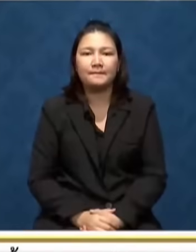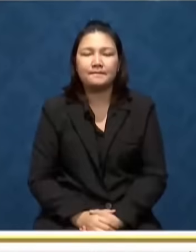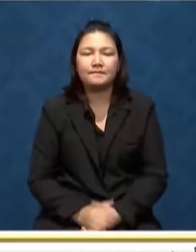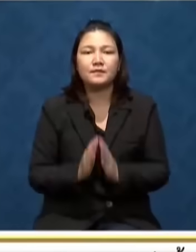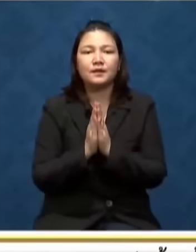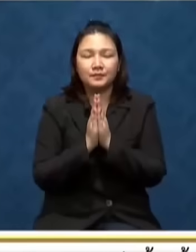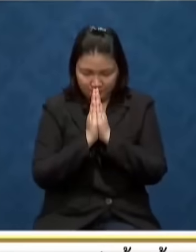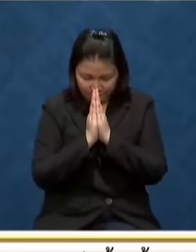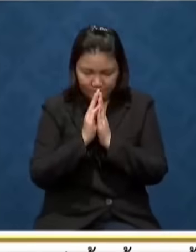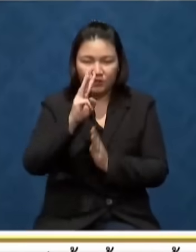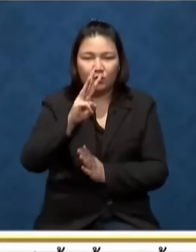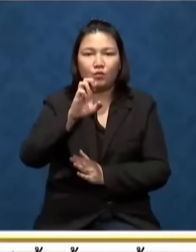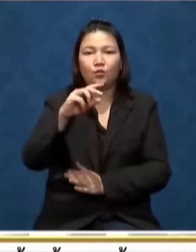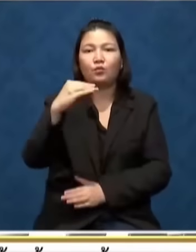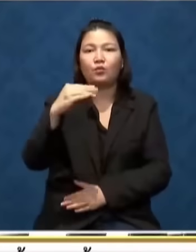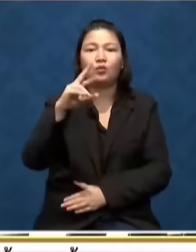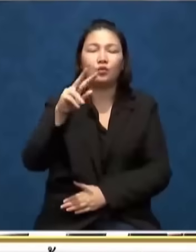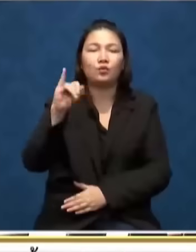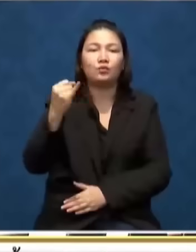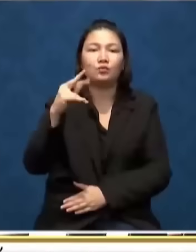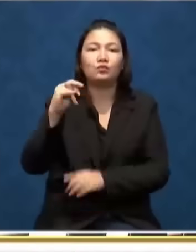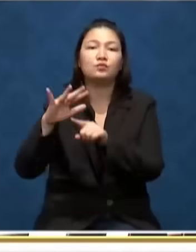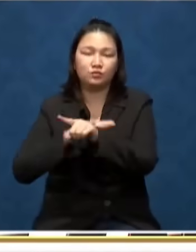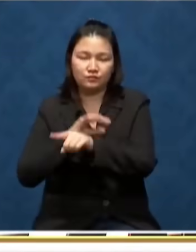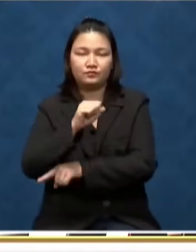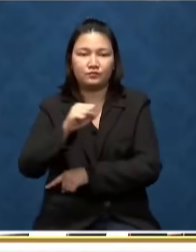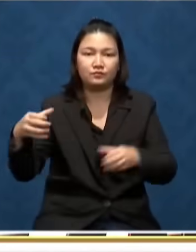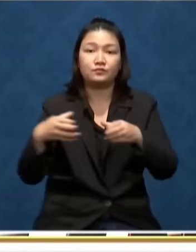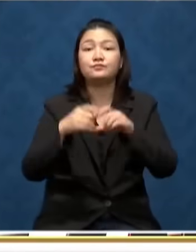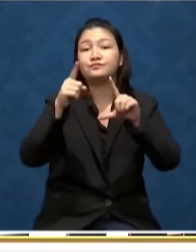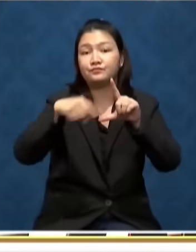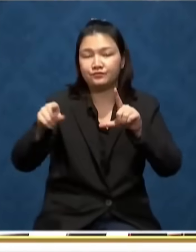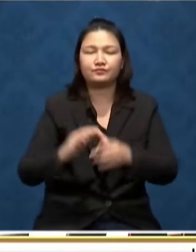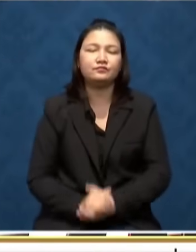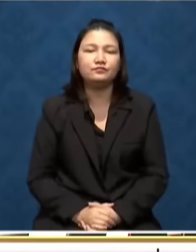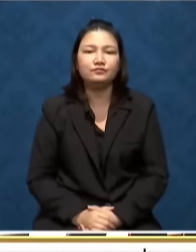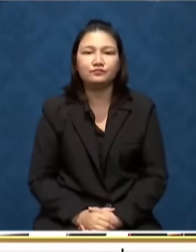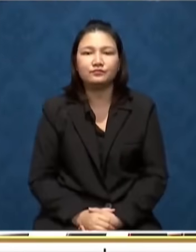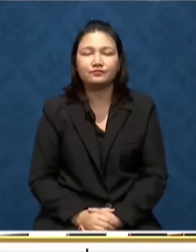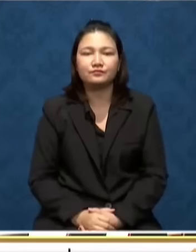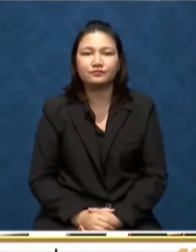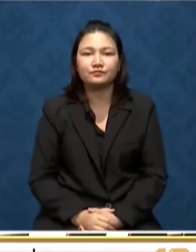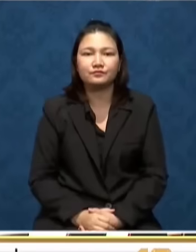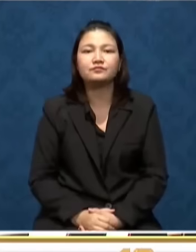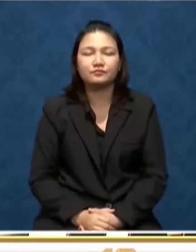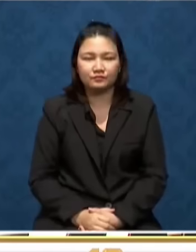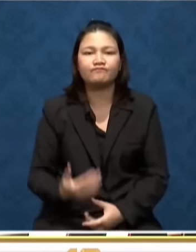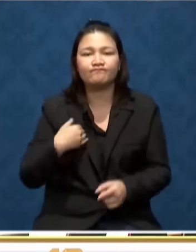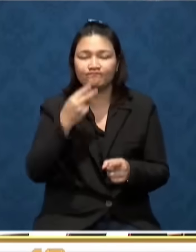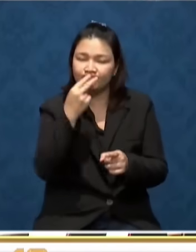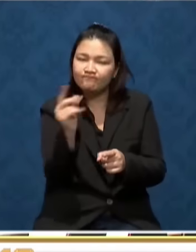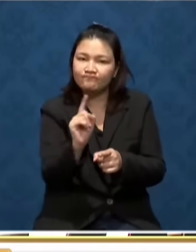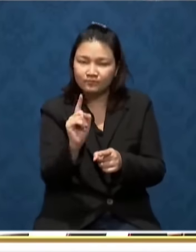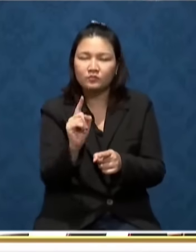ท่านประธานที่เคารพครับผมวิโรจน์และคณะที่สอนสมาชิกสภาผู้แทนราษฎรแบบบัญชีรายชื่อพรรคก้าวไกลครับท่านประธานครับมีไม่กี่ครั้งครับที่